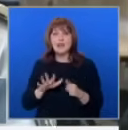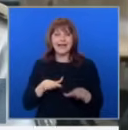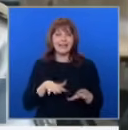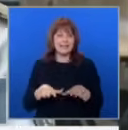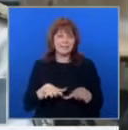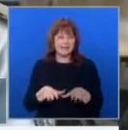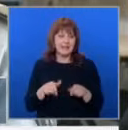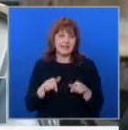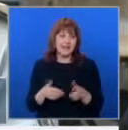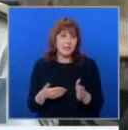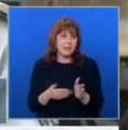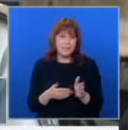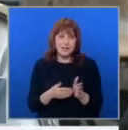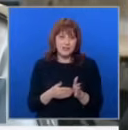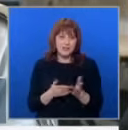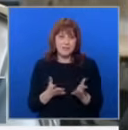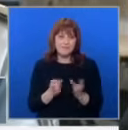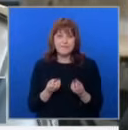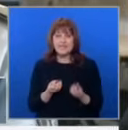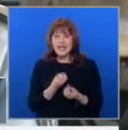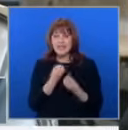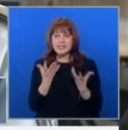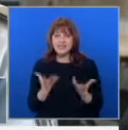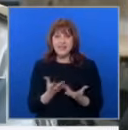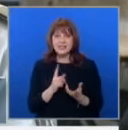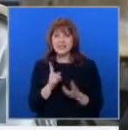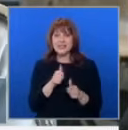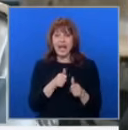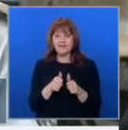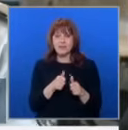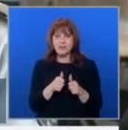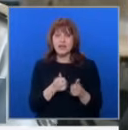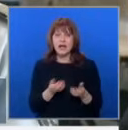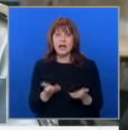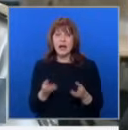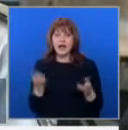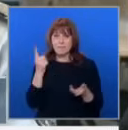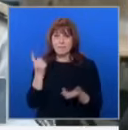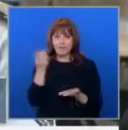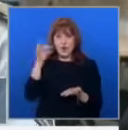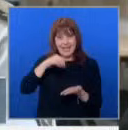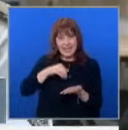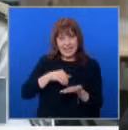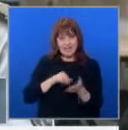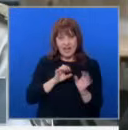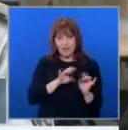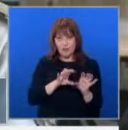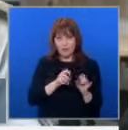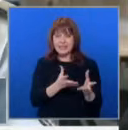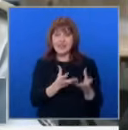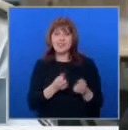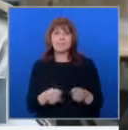Точно поради тази причина, че известията не са автоматизирани, винаги се взима, пристига информация, взима се решение